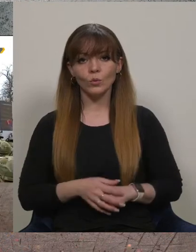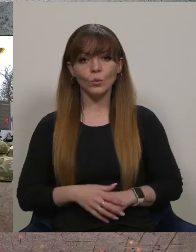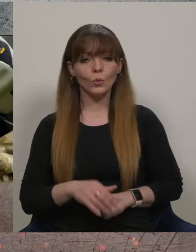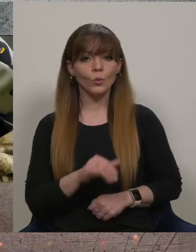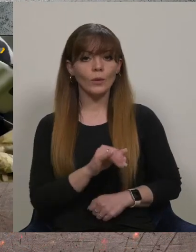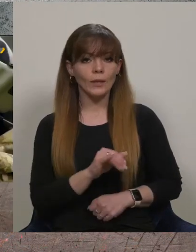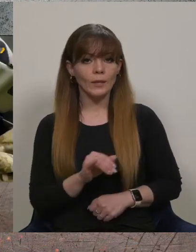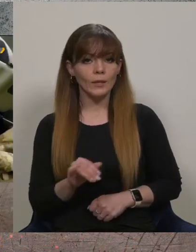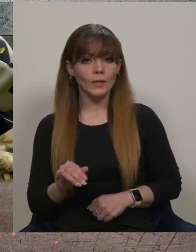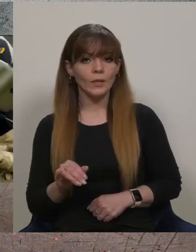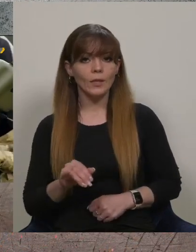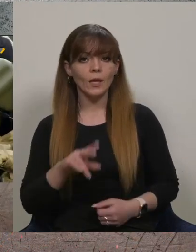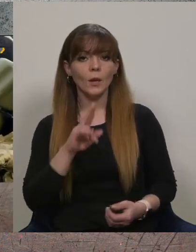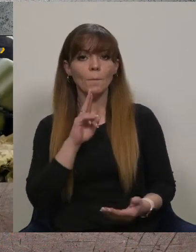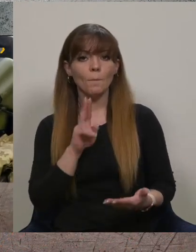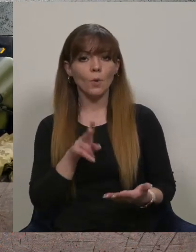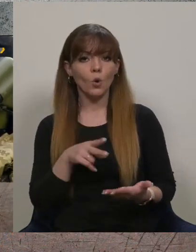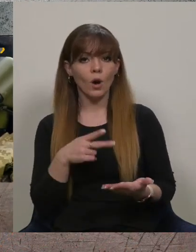свободу і